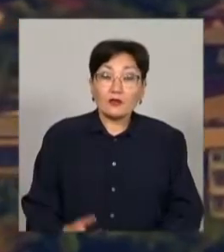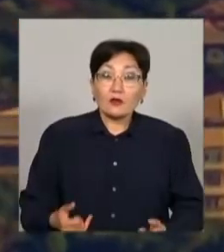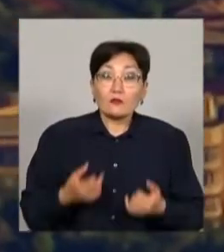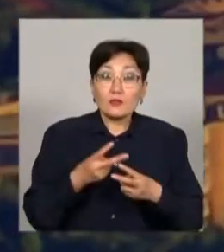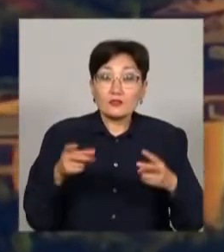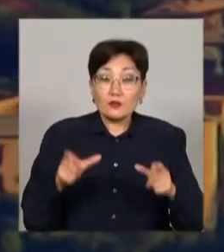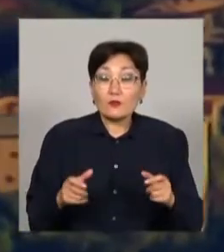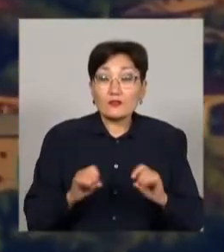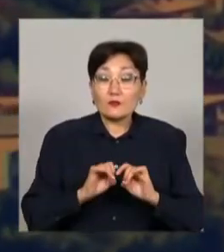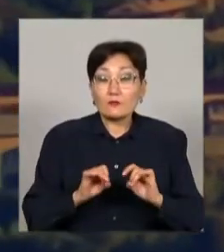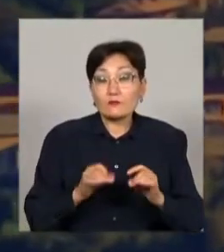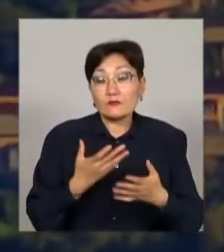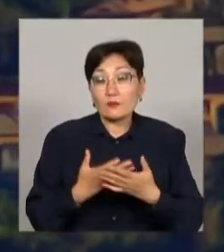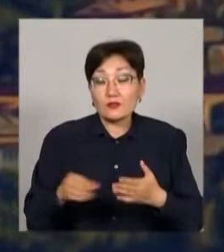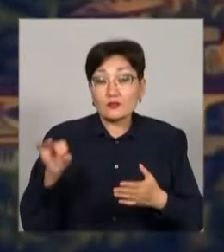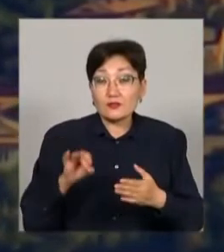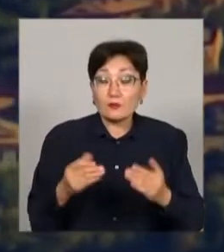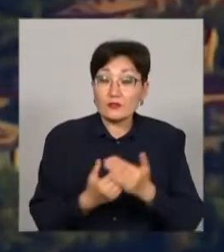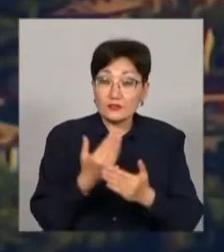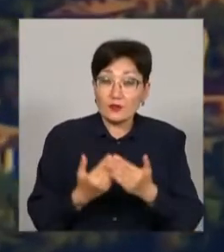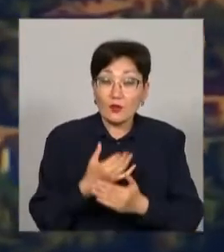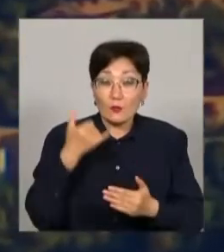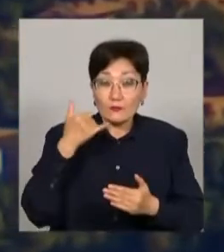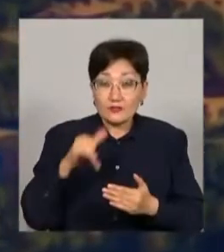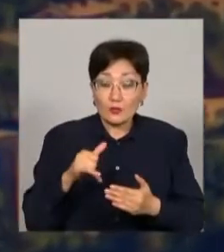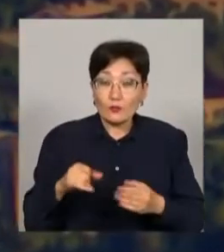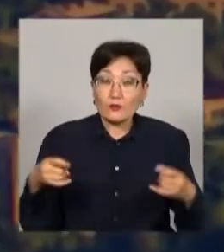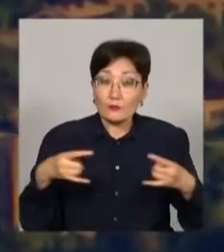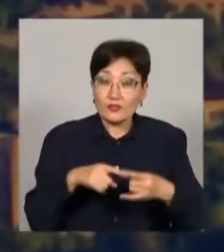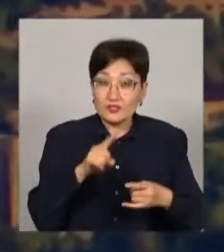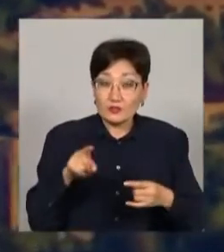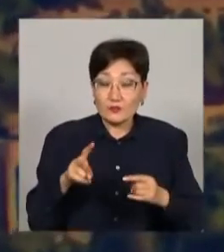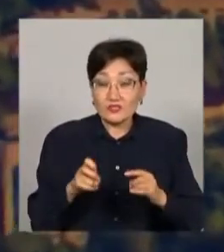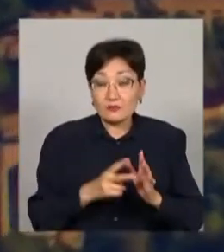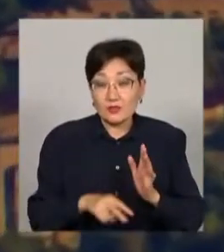телезрители, делиться интересными новостями вы можете, позвонив по редакционному номеру